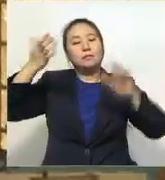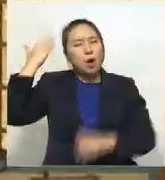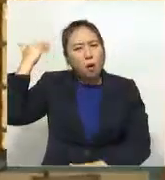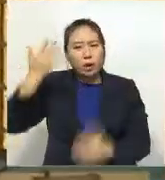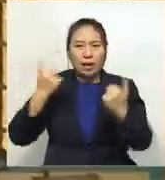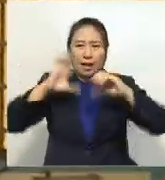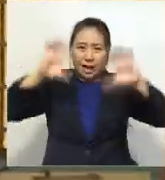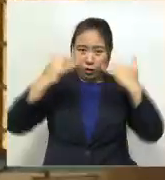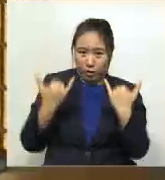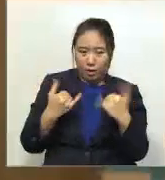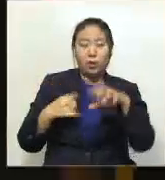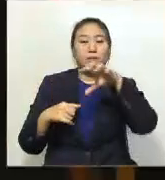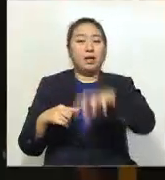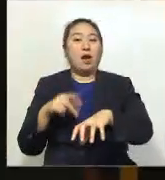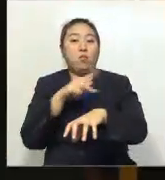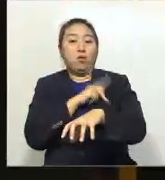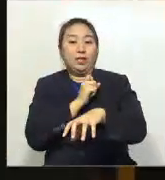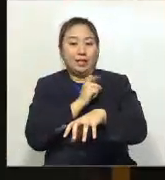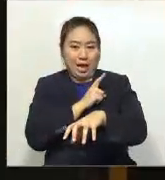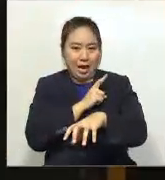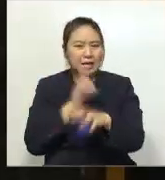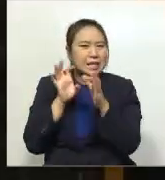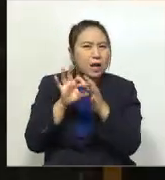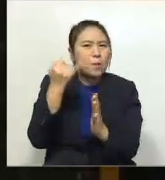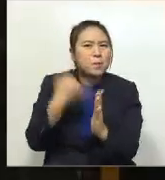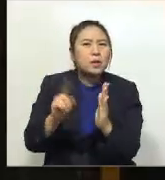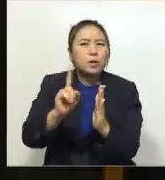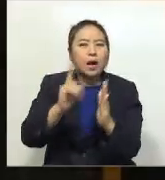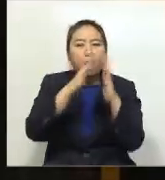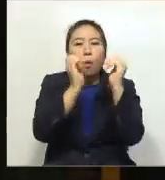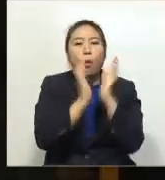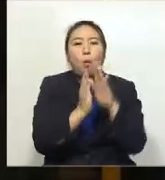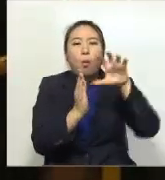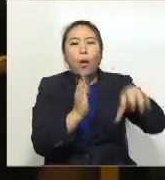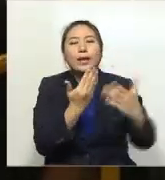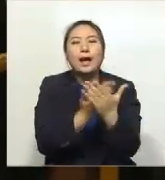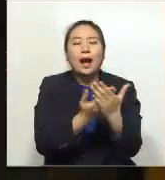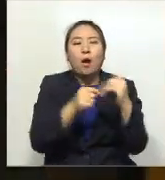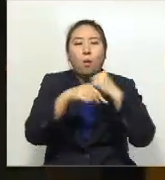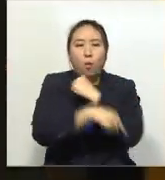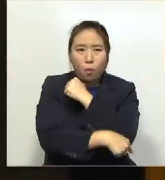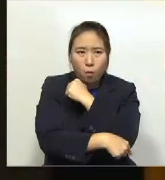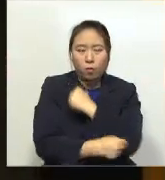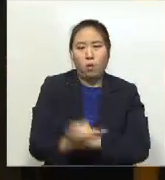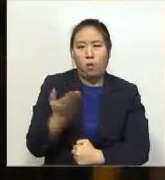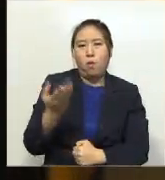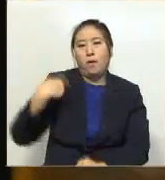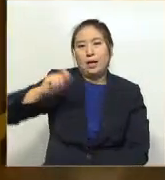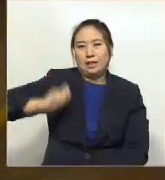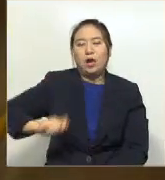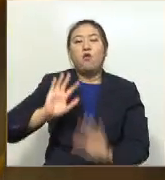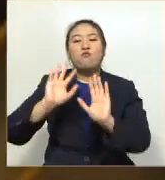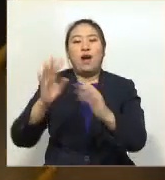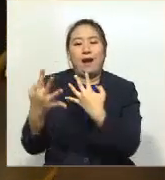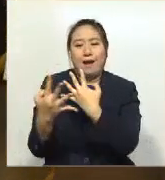ทธศาสนาแห่งชาติที่เกี่ยวข้องกับคดีทุจริตเงินทอนวัดไปขออำนาจศาลอาญาคดีทุจริตและประพฤติมิชอบกลางฝากขังผัด